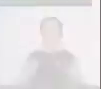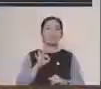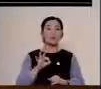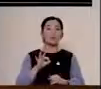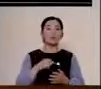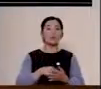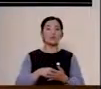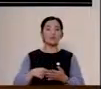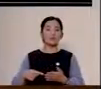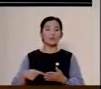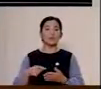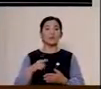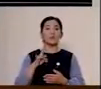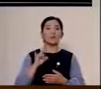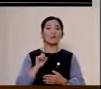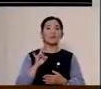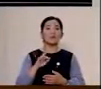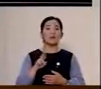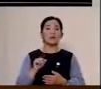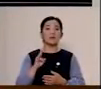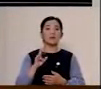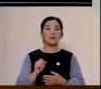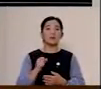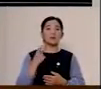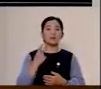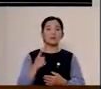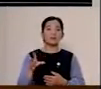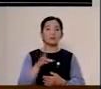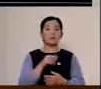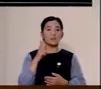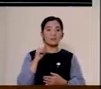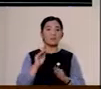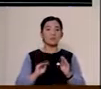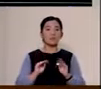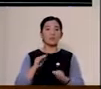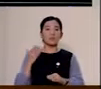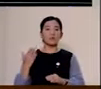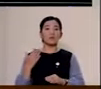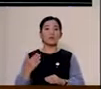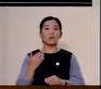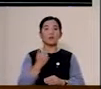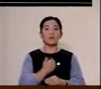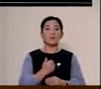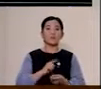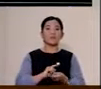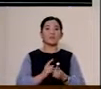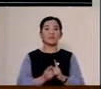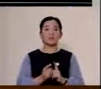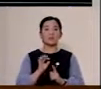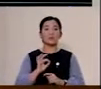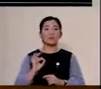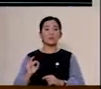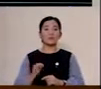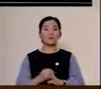цифру подчеркнутого разряда на 1 и все цифры, расположенные справее ее, замените